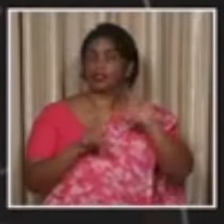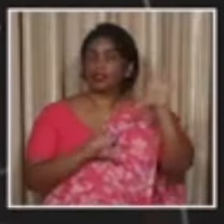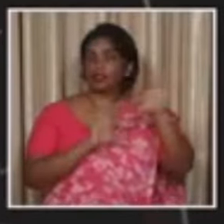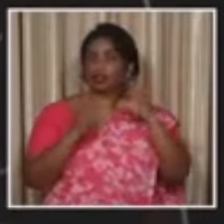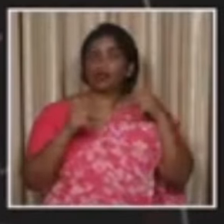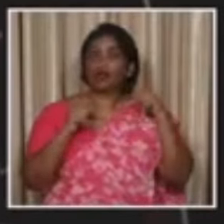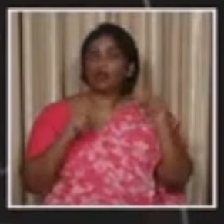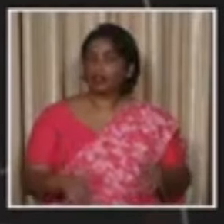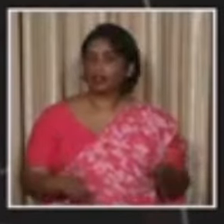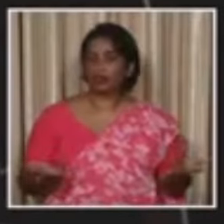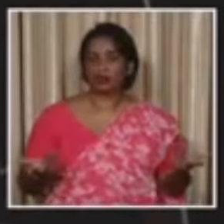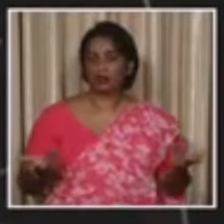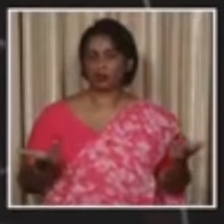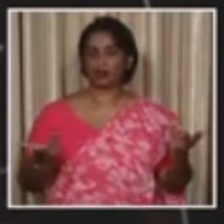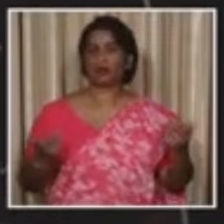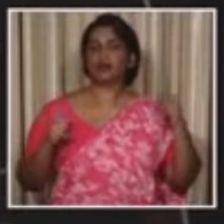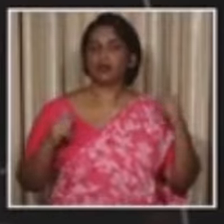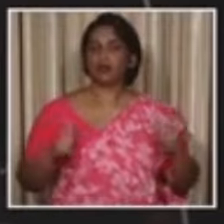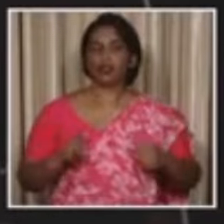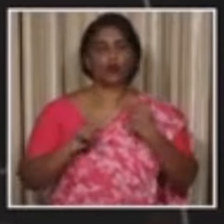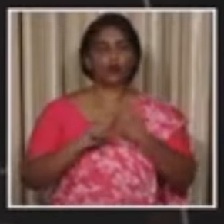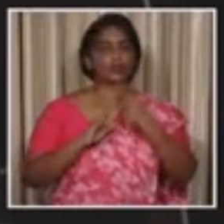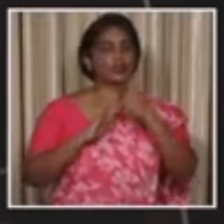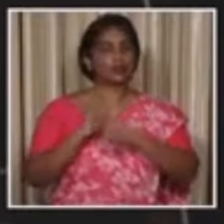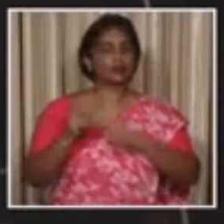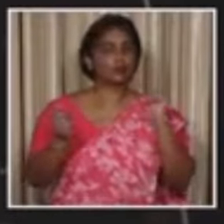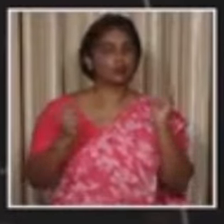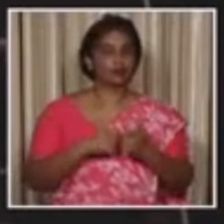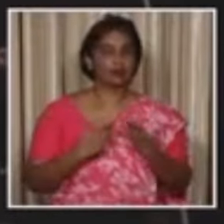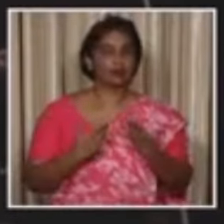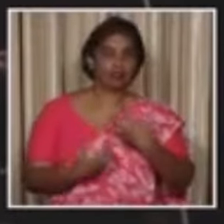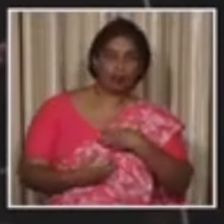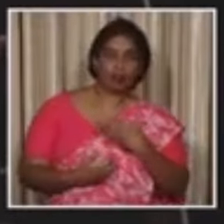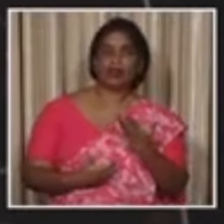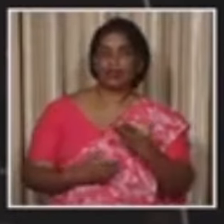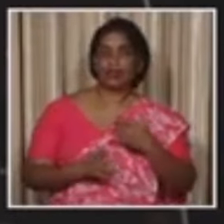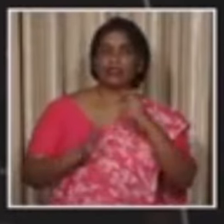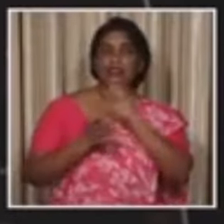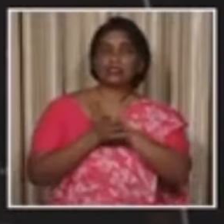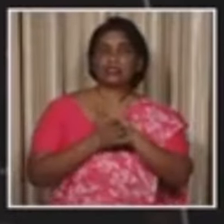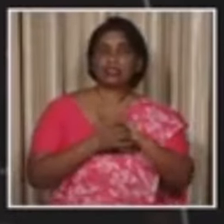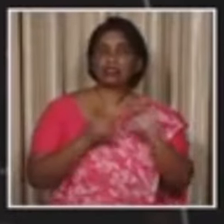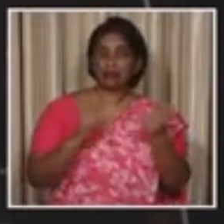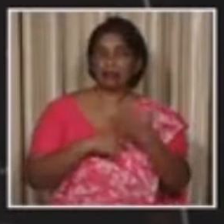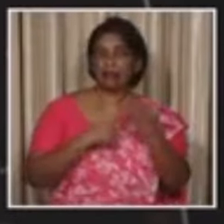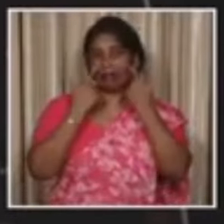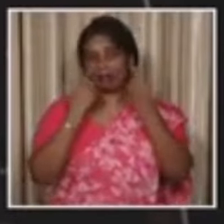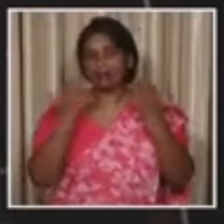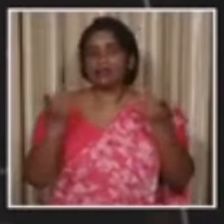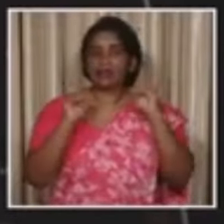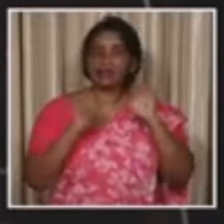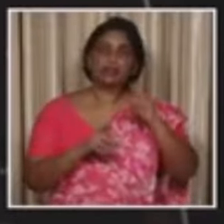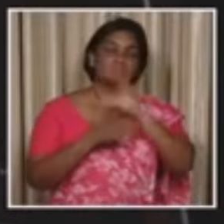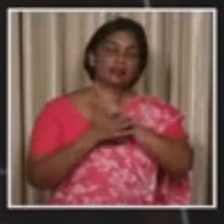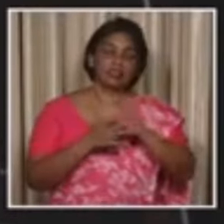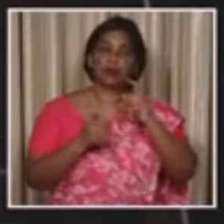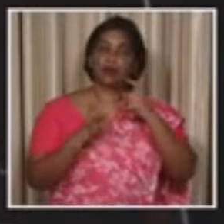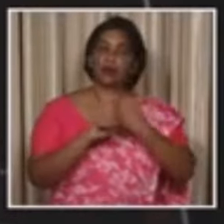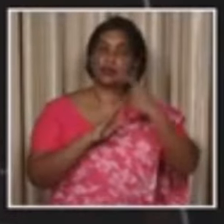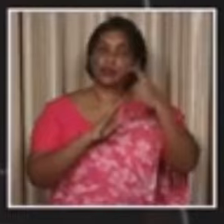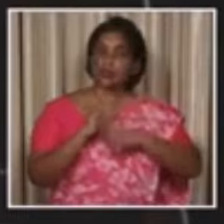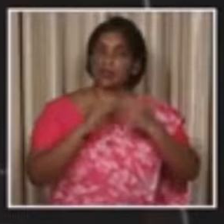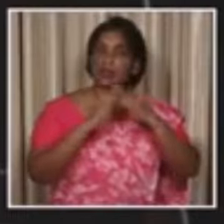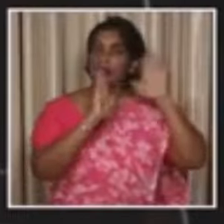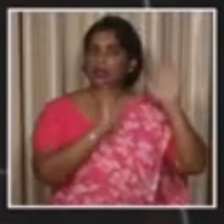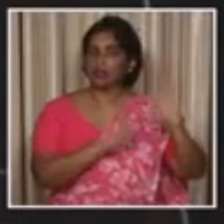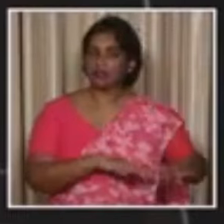ක්‍රීඩකයෝ අද මොකද වෙලා තියෙන්නේ? අද කුසල් ජනිත් ගහනකොට ඇඬෙන්නේ නැති, අද චන්දිමාල්ලා ගහනකොට ඇඬෙන්නේ නැති. චන්දිමාල්ලා කුසල් ජනිත්ලා ගෙදර